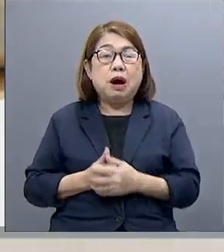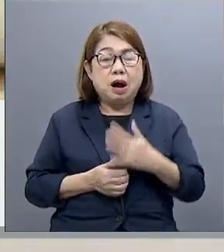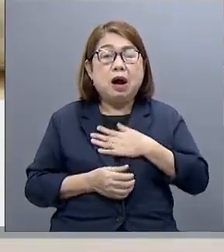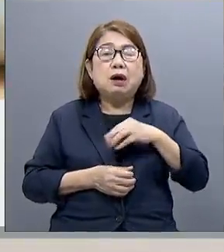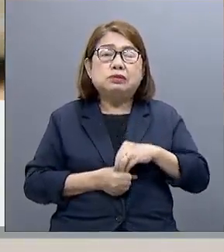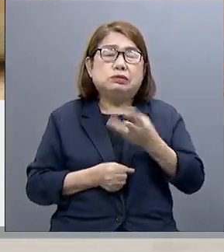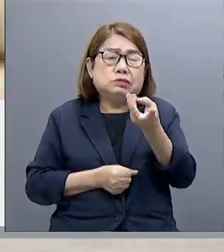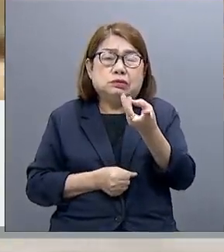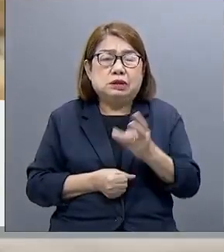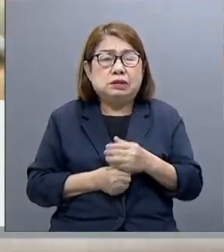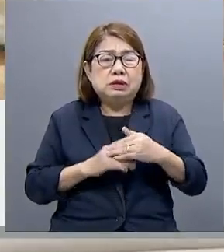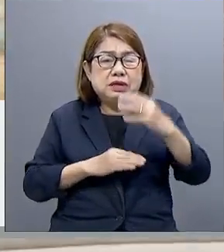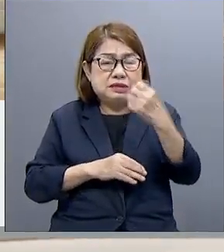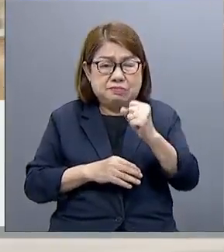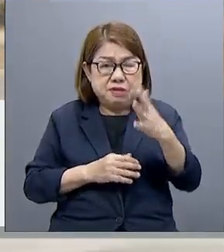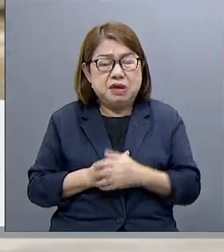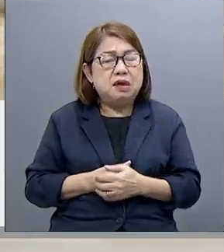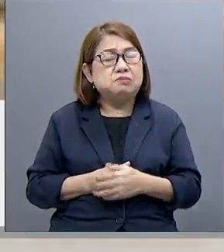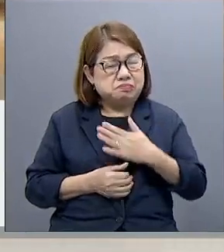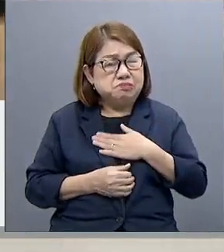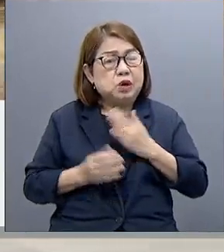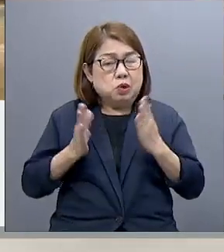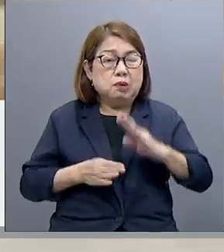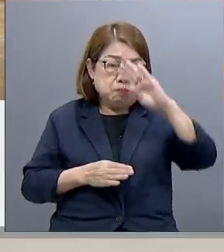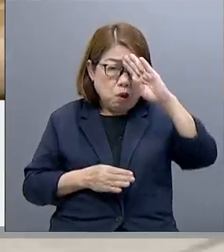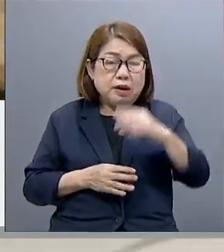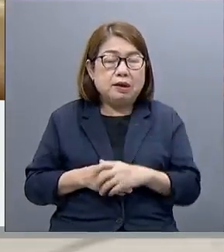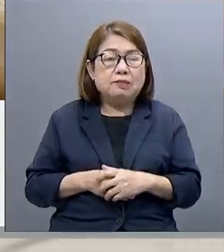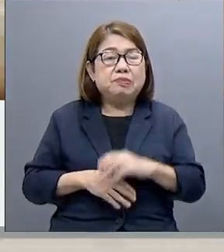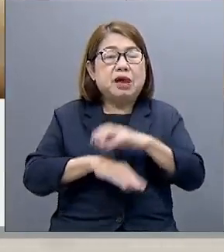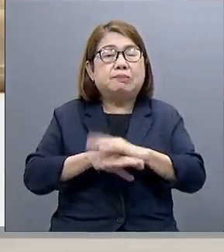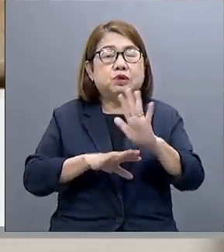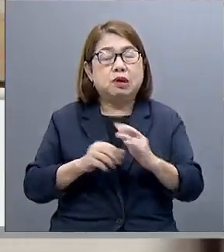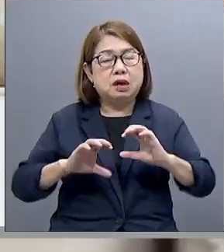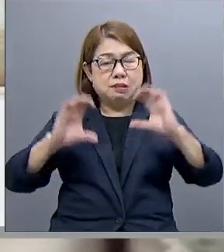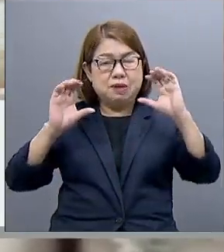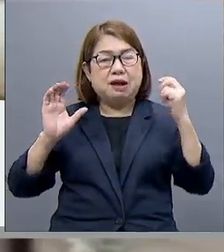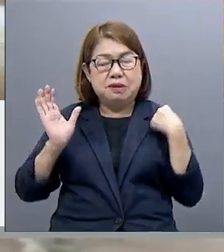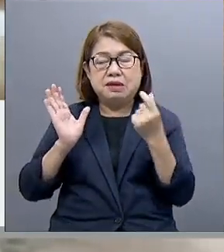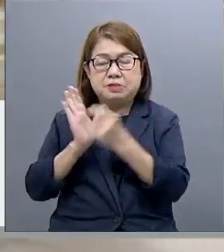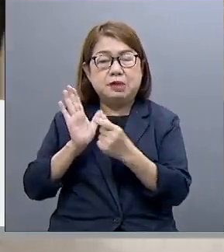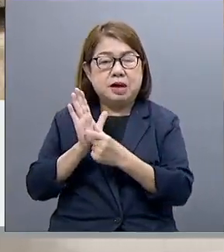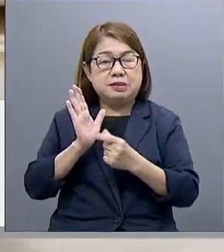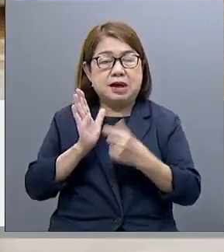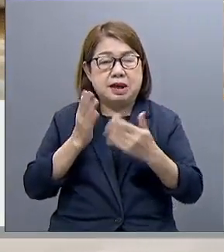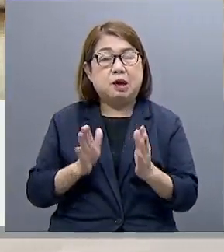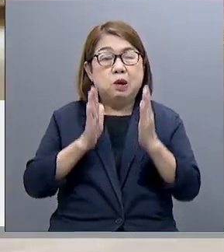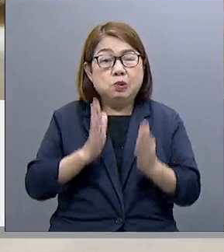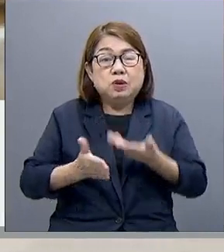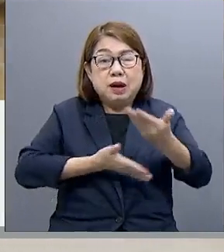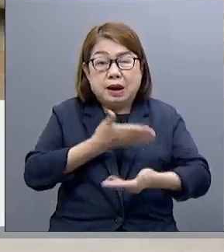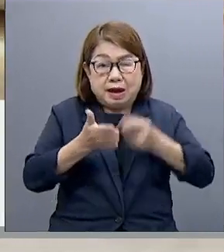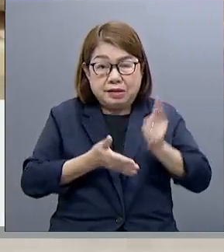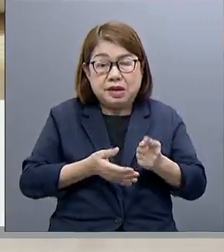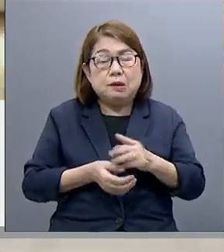ครองไม่เกิน 10เม็ดน่าจะเป็นผู้ป่วยทางรัฐเขาได้กำหนดหลักเกณฑ์พฤติกรรมของผู้ค้าเอาไว้ว่า